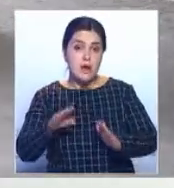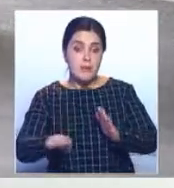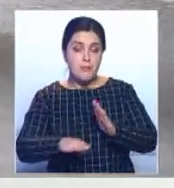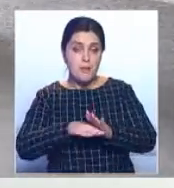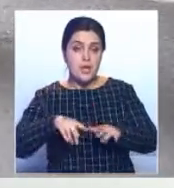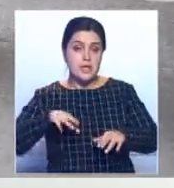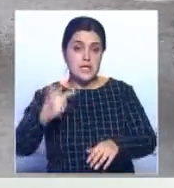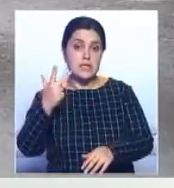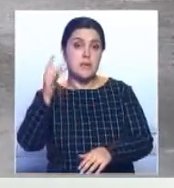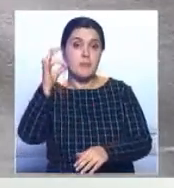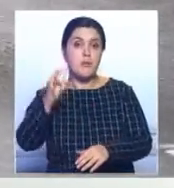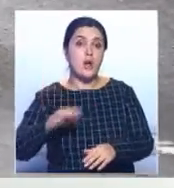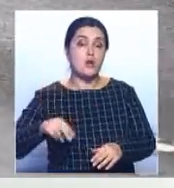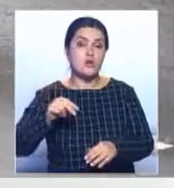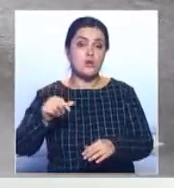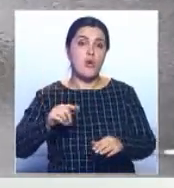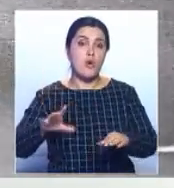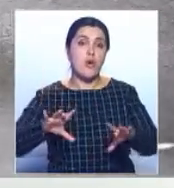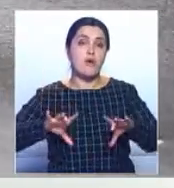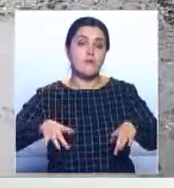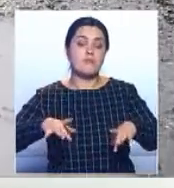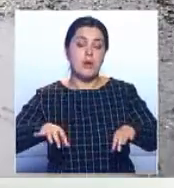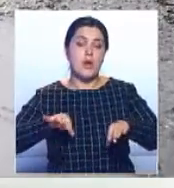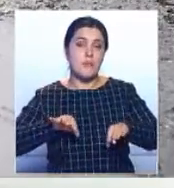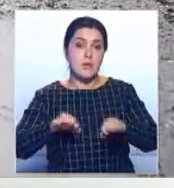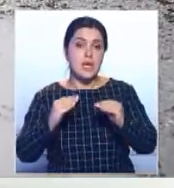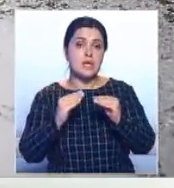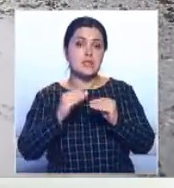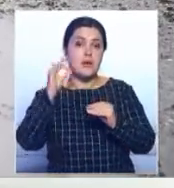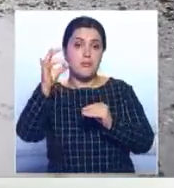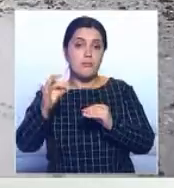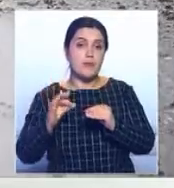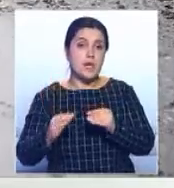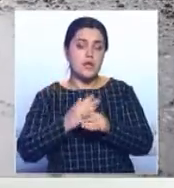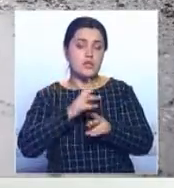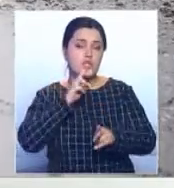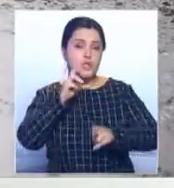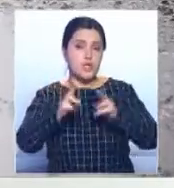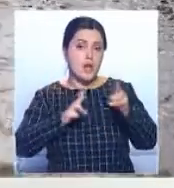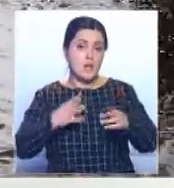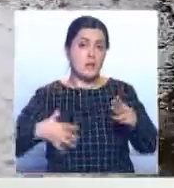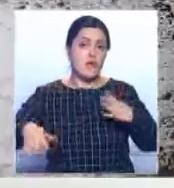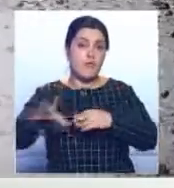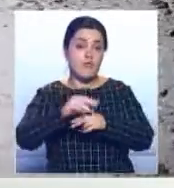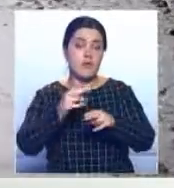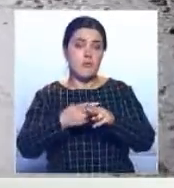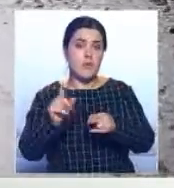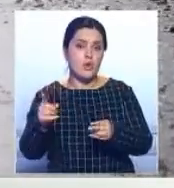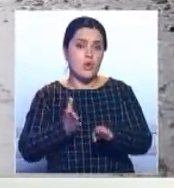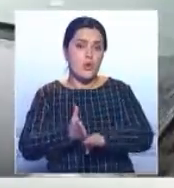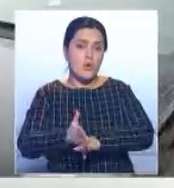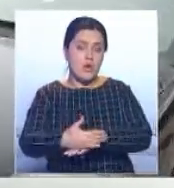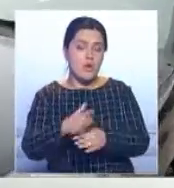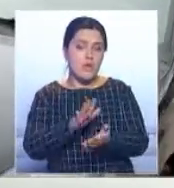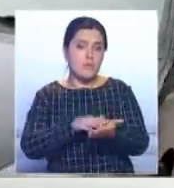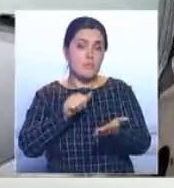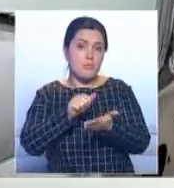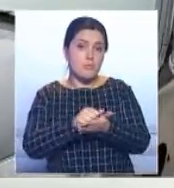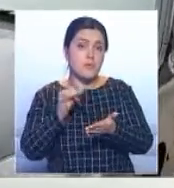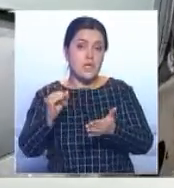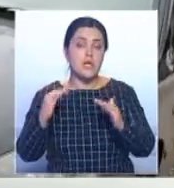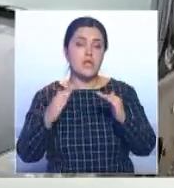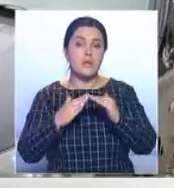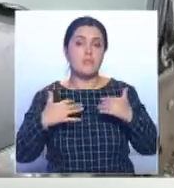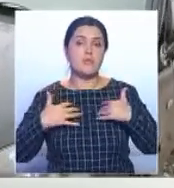лишь 3% соли, то под колесами автомобилей 10%. Жалобы есть у всех. Пешеходы сетуют на испорченную обувь и травмированные лапы